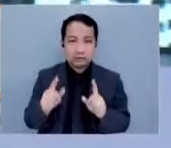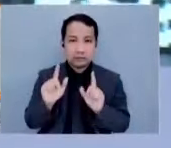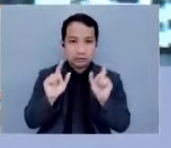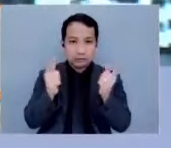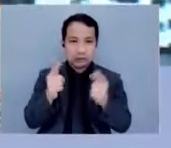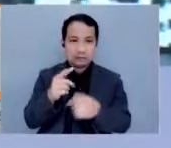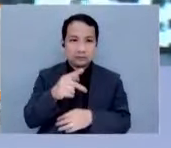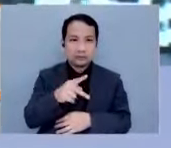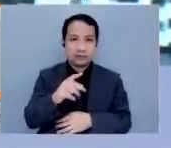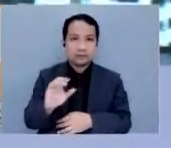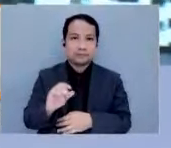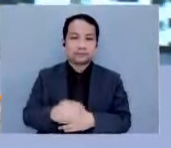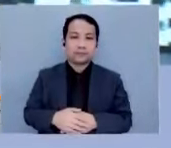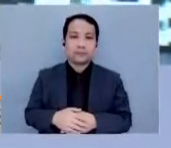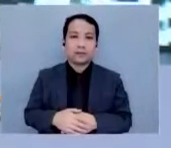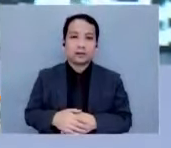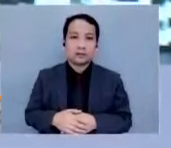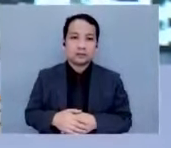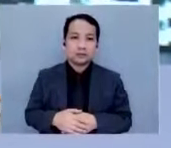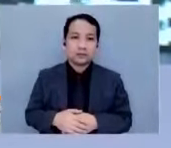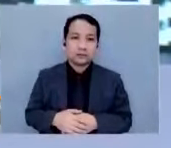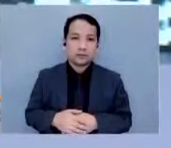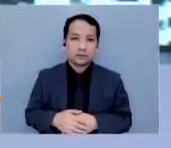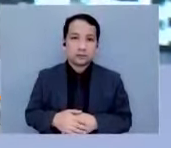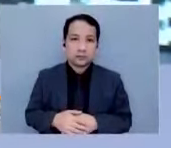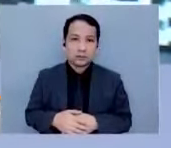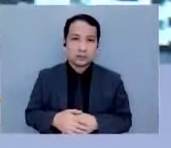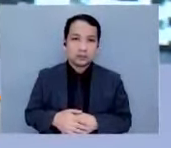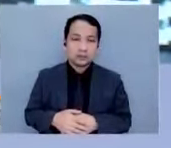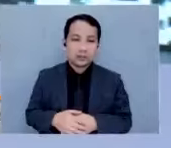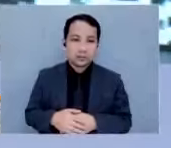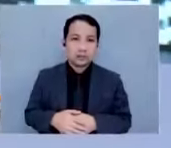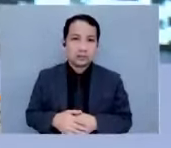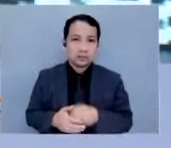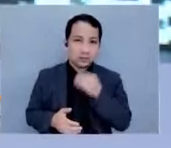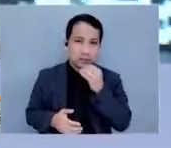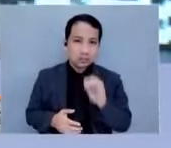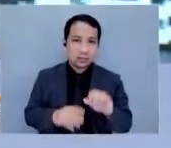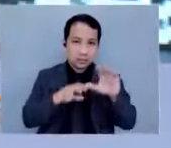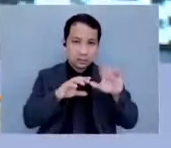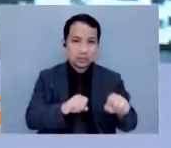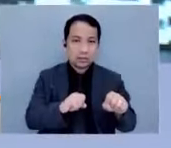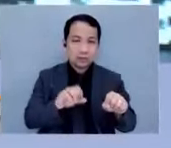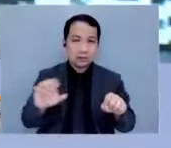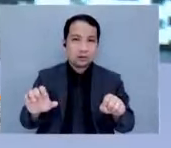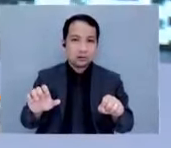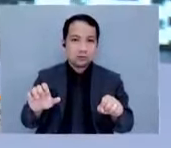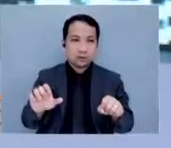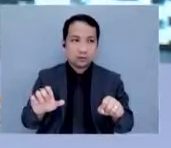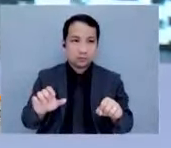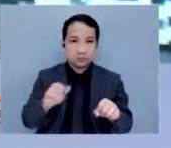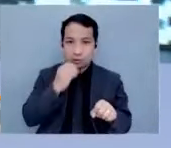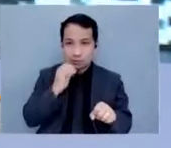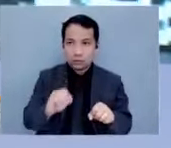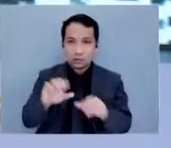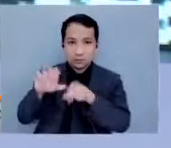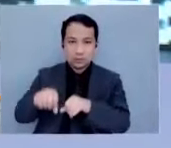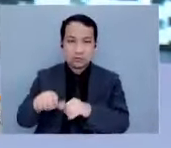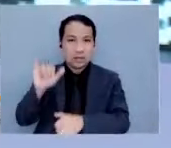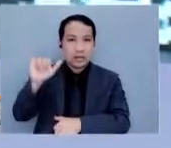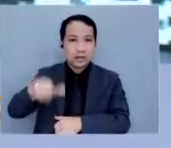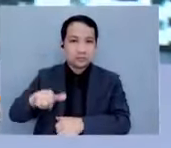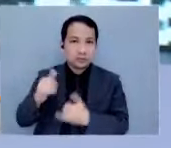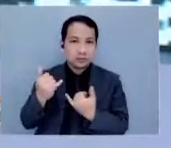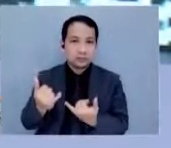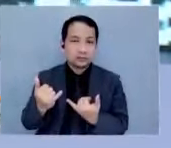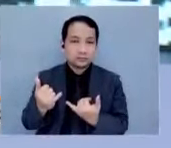Pinatawan ng contempt at pinaaaresto na si Pastor Apollo Quiboloy ng Kamara matapos hindi na naman sumipot sa pagdinig